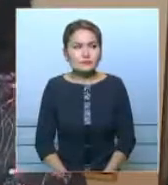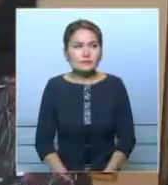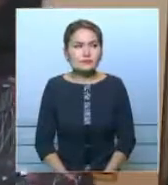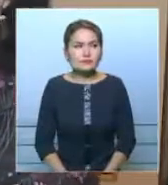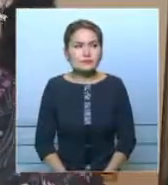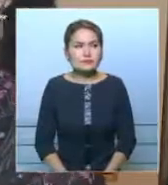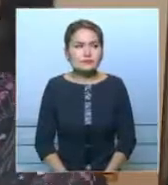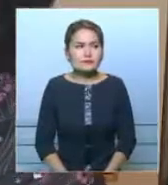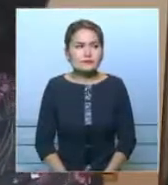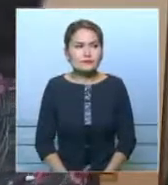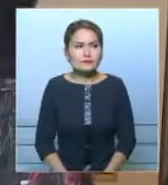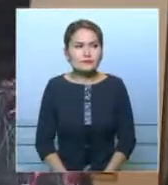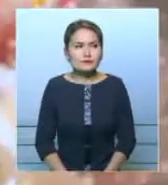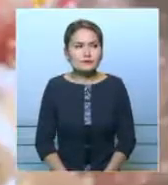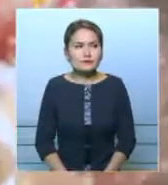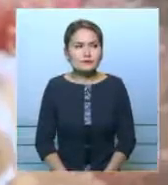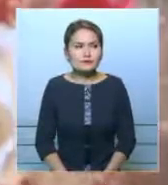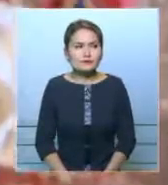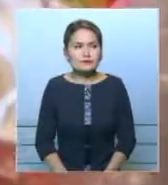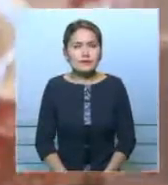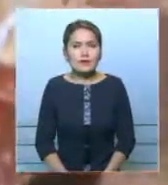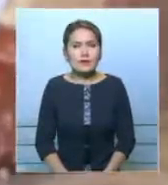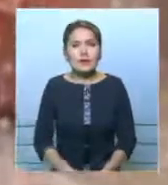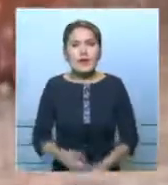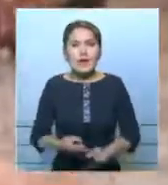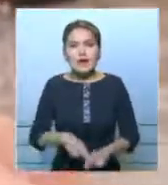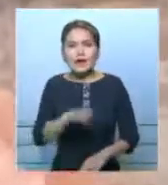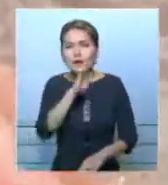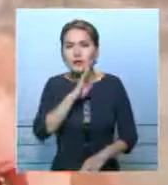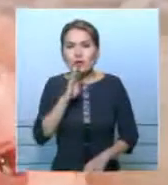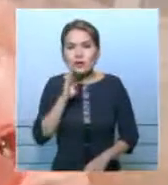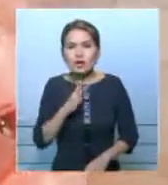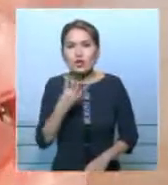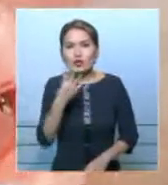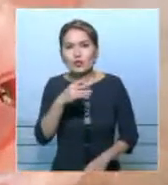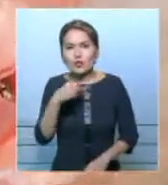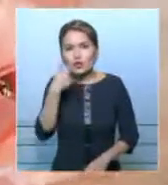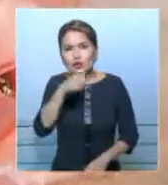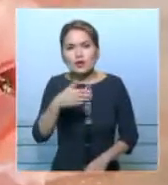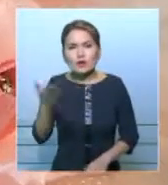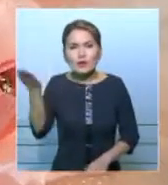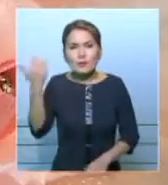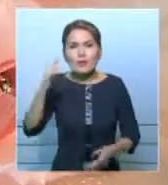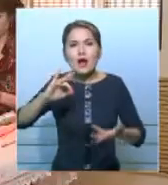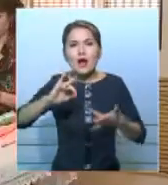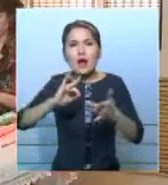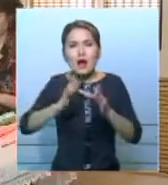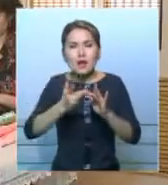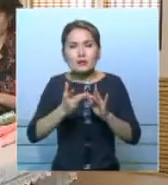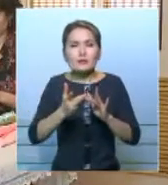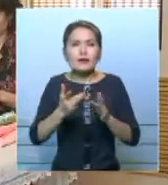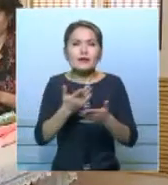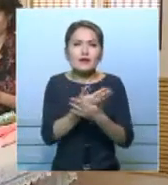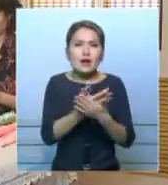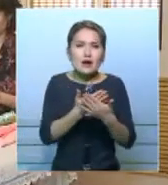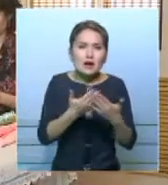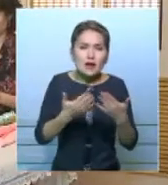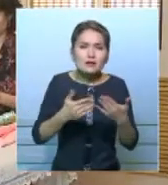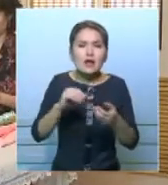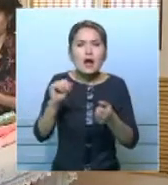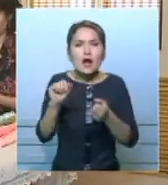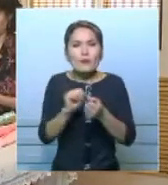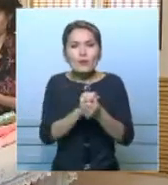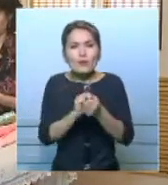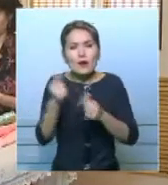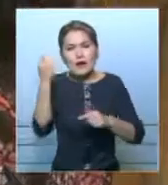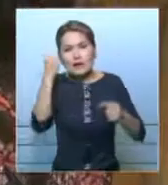композиция, сам букет, он не пострадает. Ләззат Шайхиева осыдан 4 жыл бұрын ғаламтордан ерекше кондитер шебері туралы мақала оқиды.